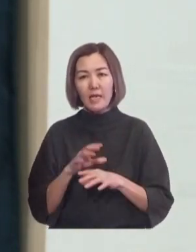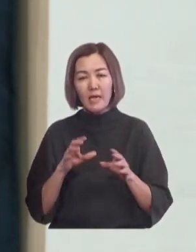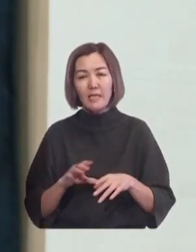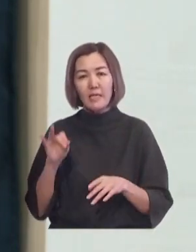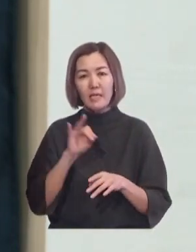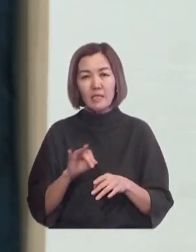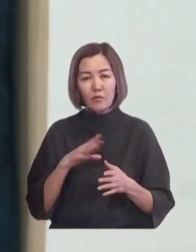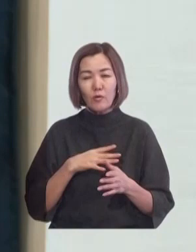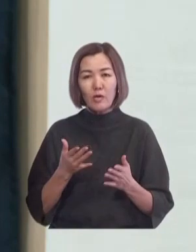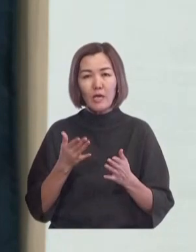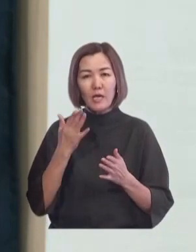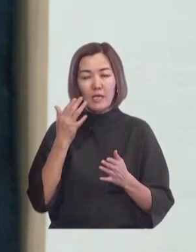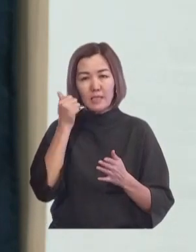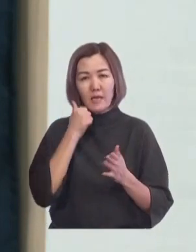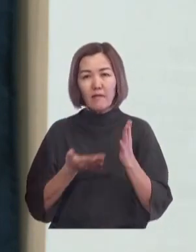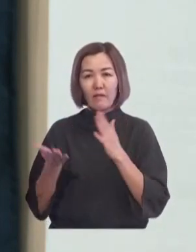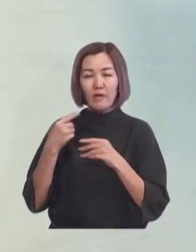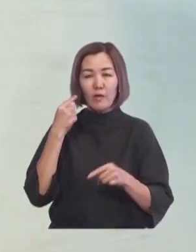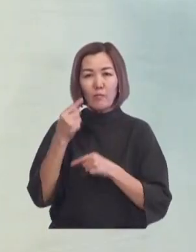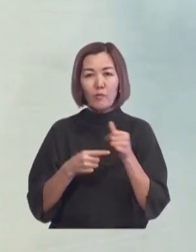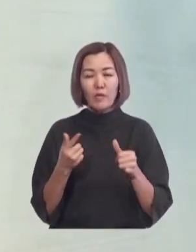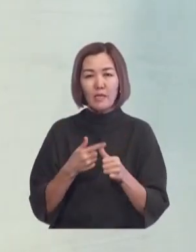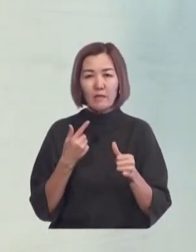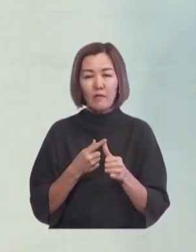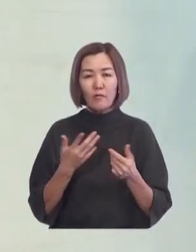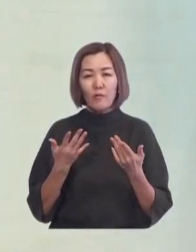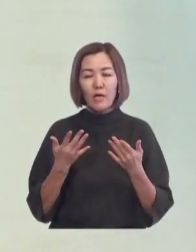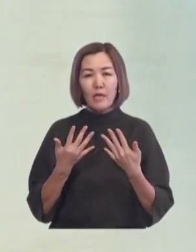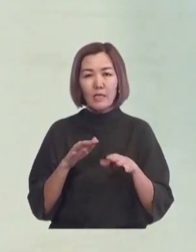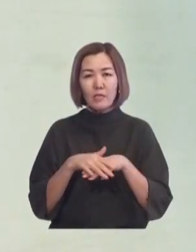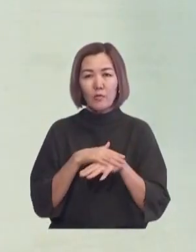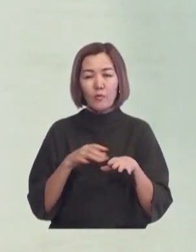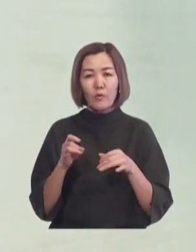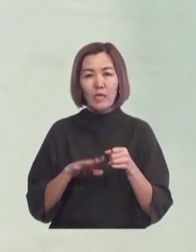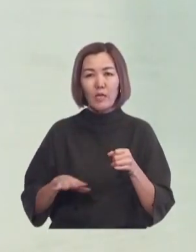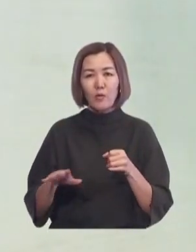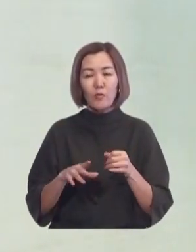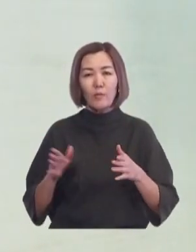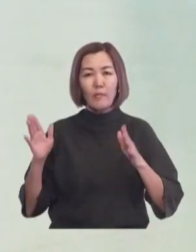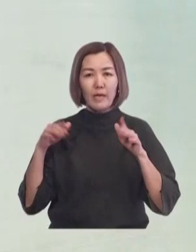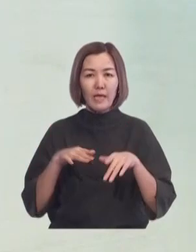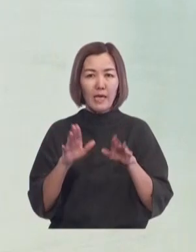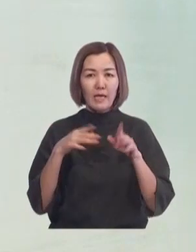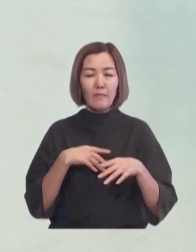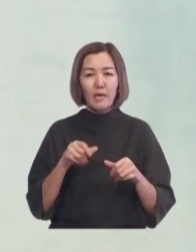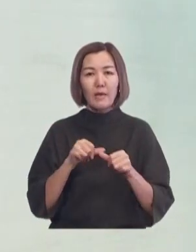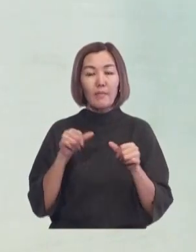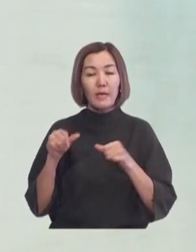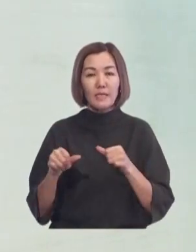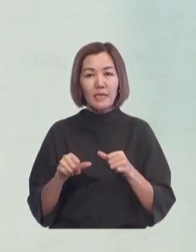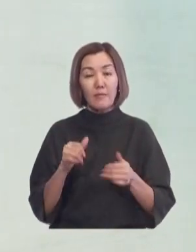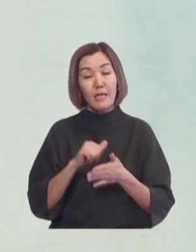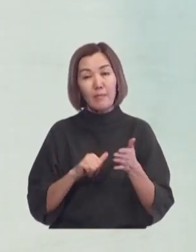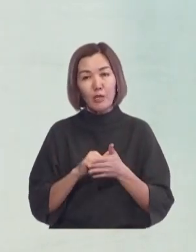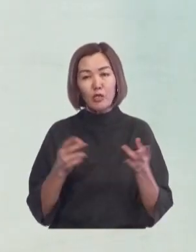истоков. С древних времен народ давал свои названия населенному пункту, местности, региону, рекам по каким-то особым признакам или причинам,